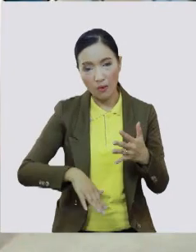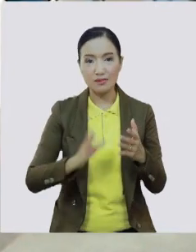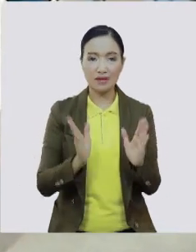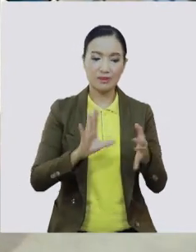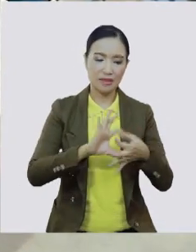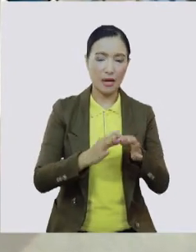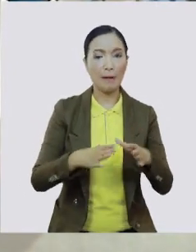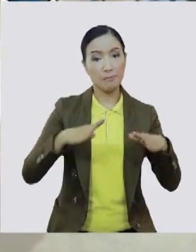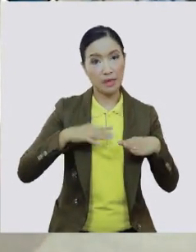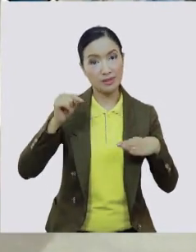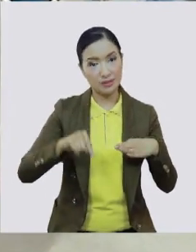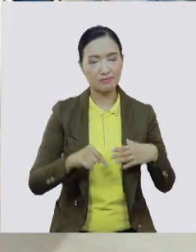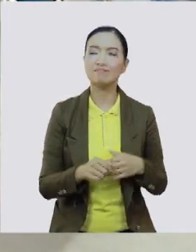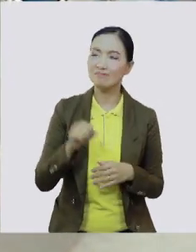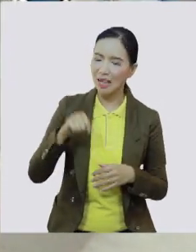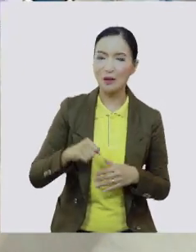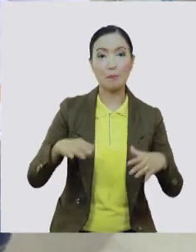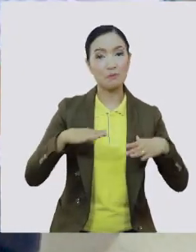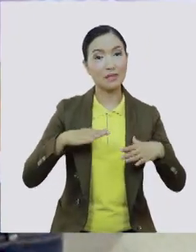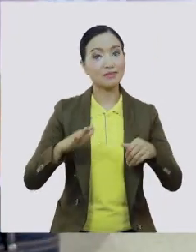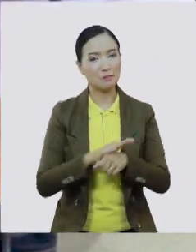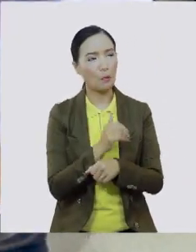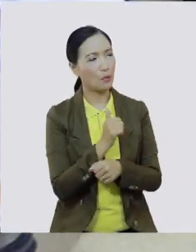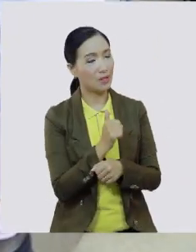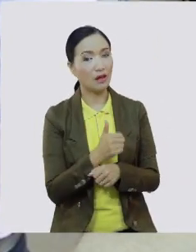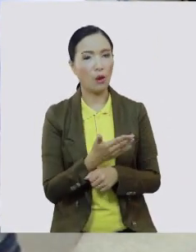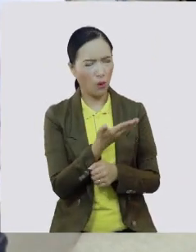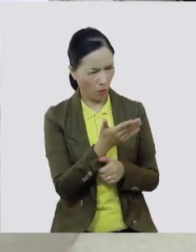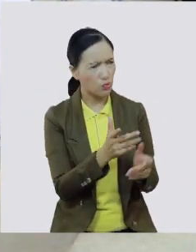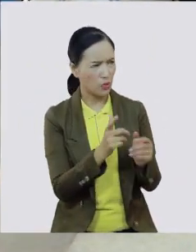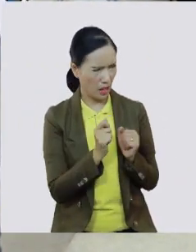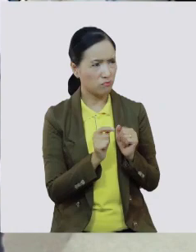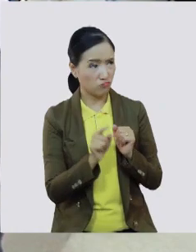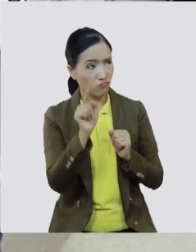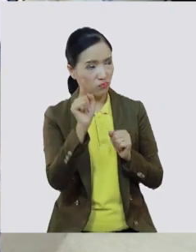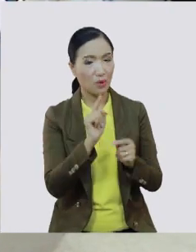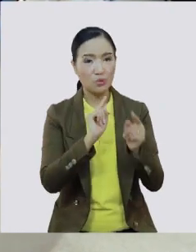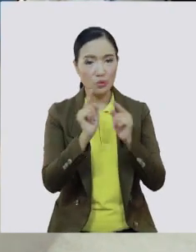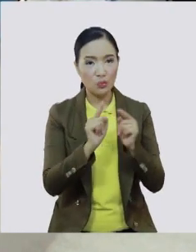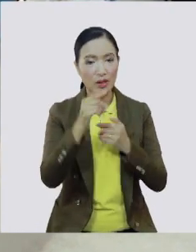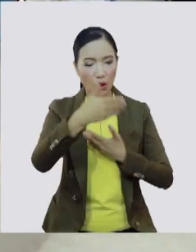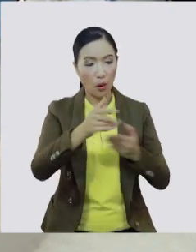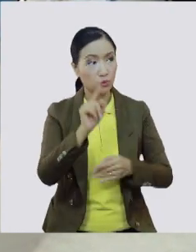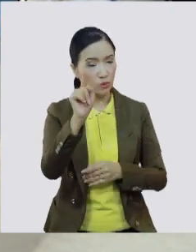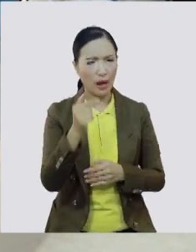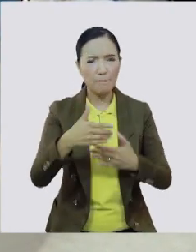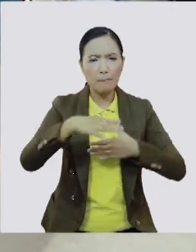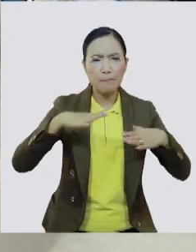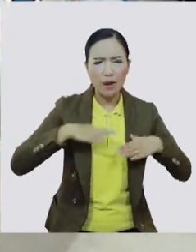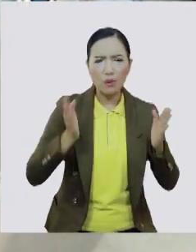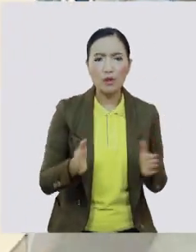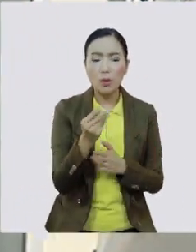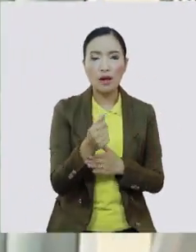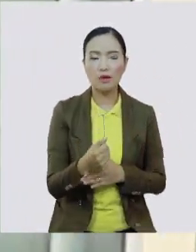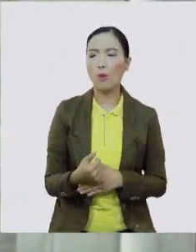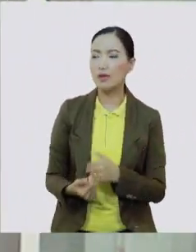พักที่นี่เลย ใช่ค่ะ นี่ก็พักผ่อนได้เต็มที่เลยเนาะ ใช่ค่ะ อ๋อขออนุญาตขึ้นไปพูดคุยบนห้องหน่อย ได้ พ ัก กี่คนครับ ห้องนึ